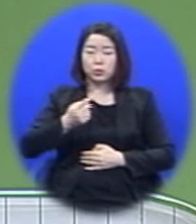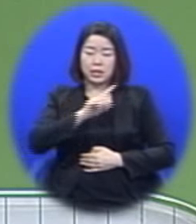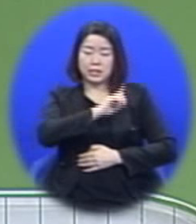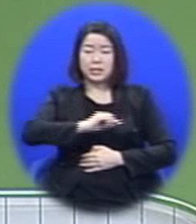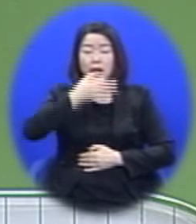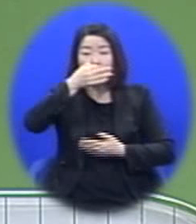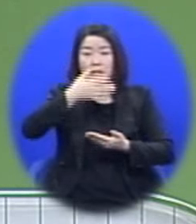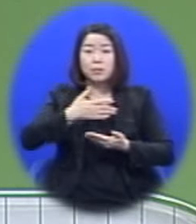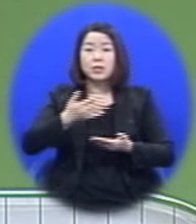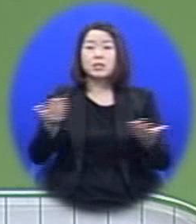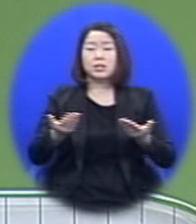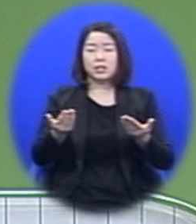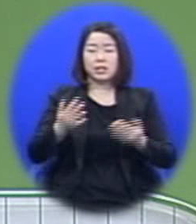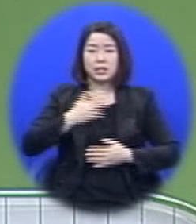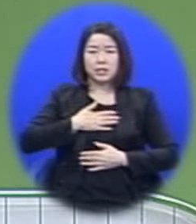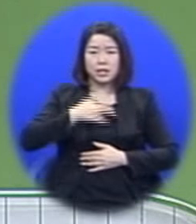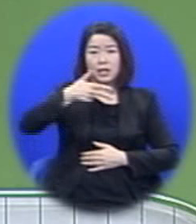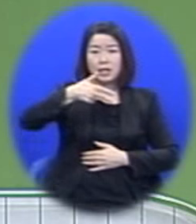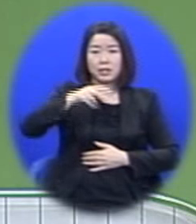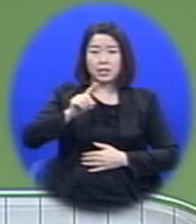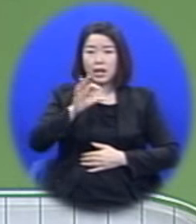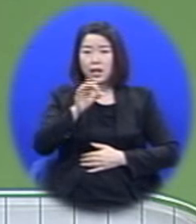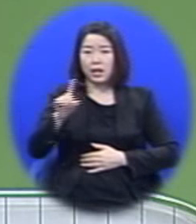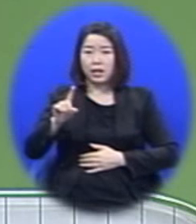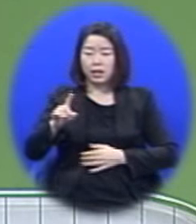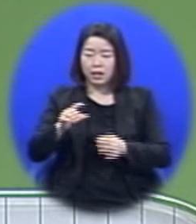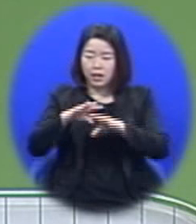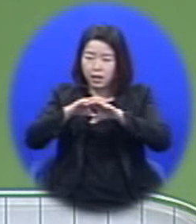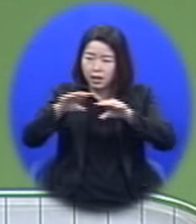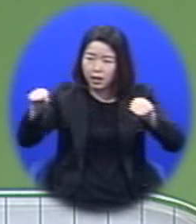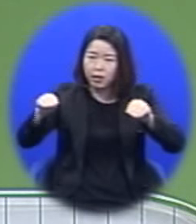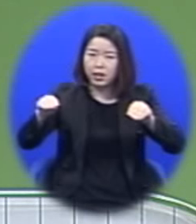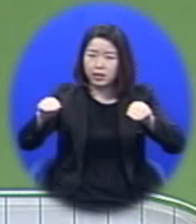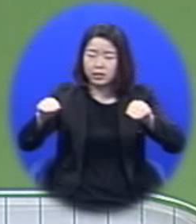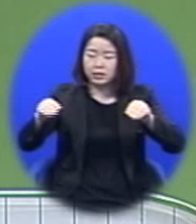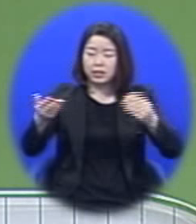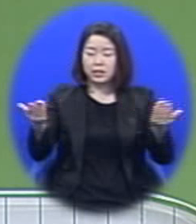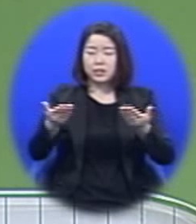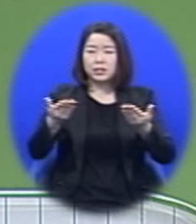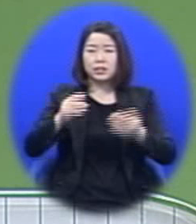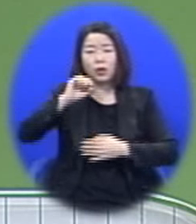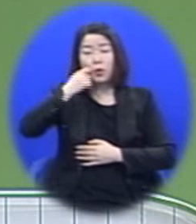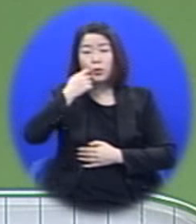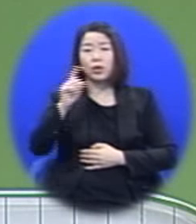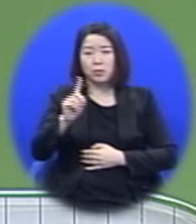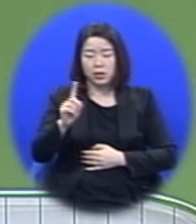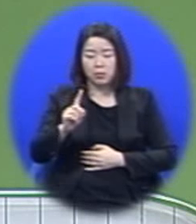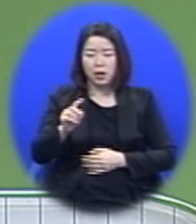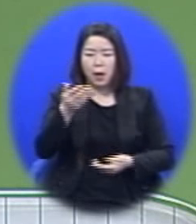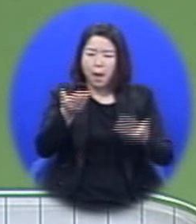제 자아를 처리하는 데 있어서 가장 힘들었던 일이 이 판단하고 정죄하는 죄입니다.